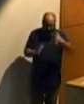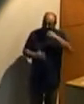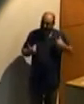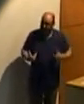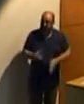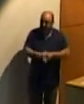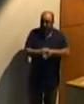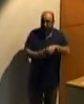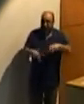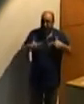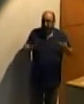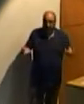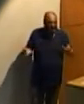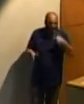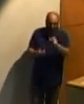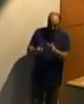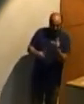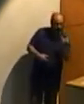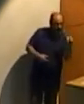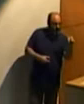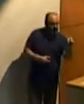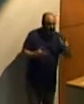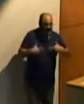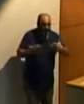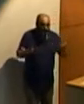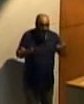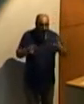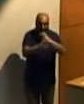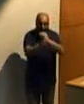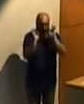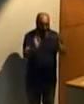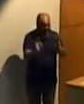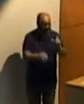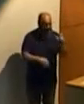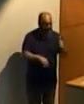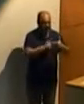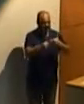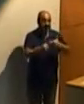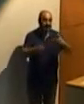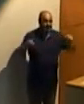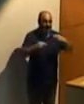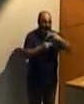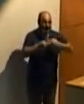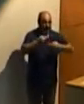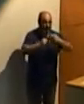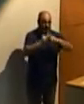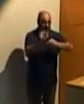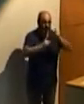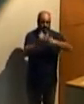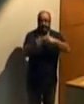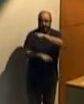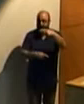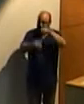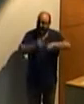qu'est ce que c'est que le vivant ce qu'on est capable de définir ensuite je vous parlerai un petit peu de lego on va revenir en enfance on va jouer aux lego